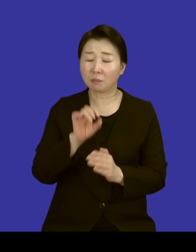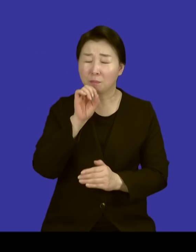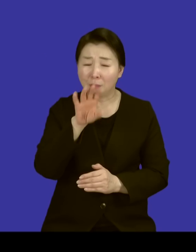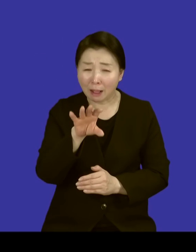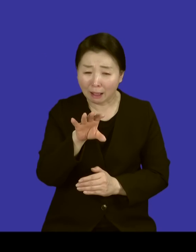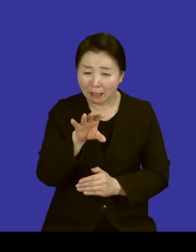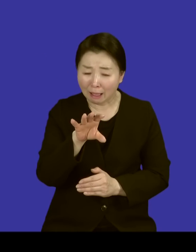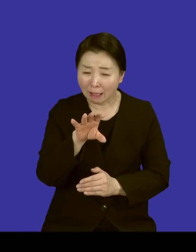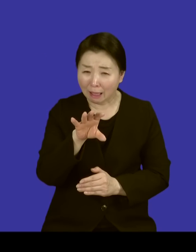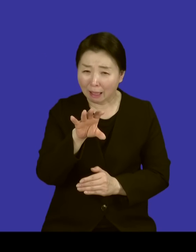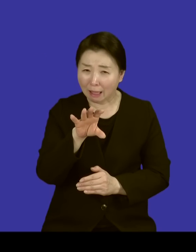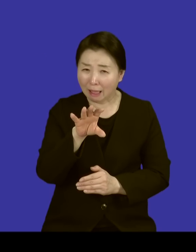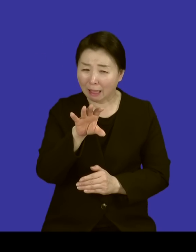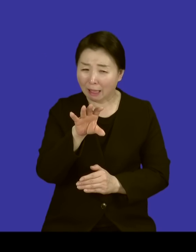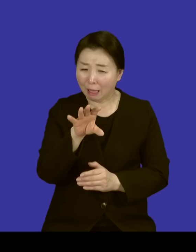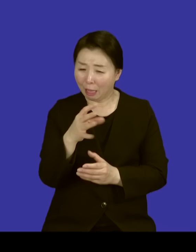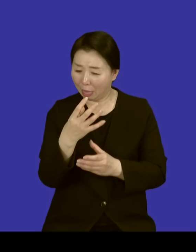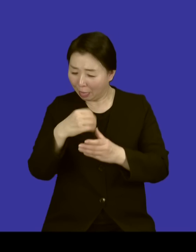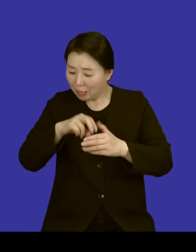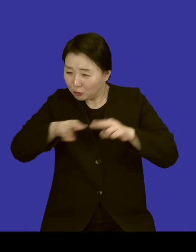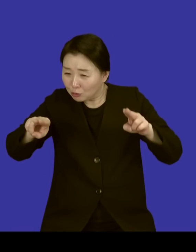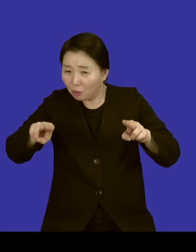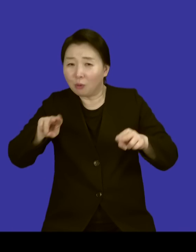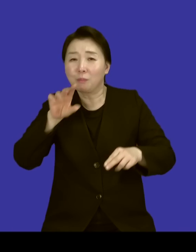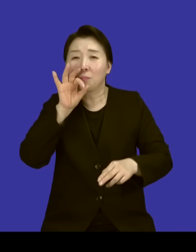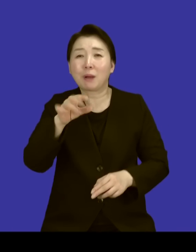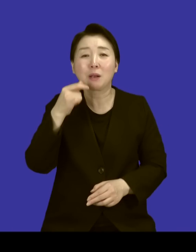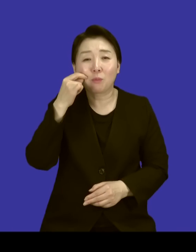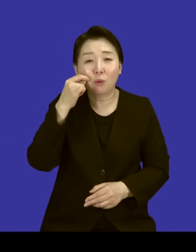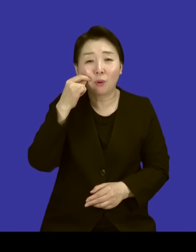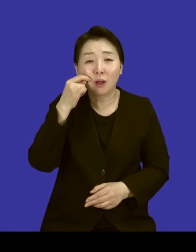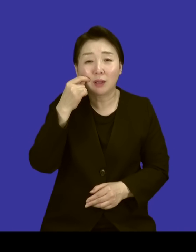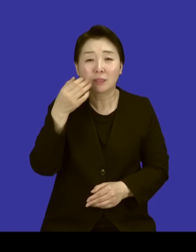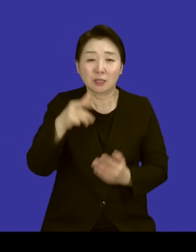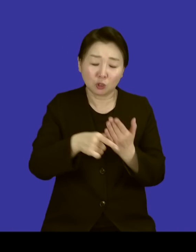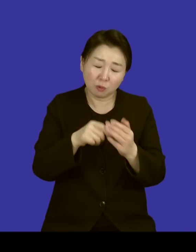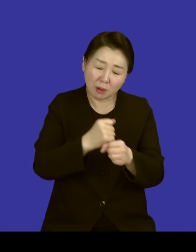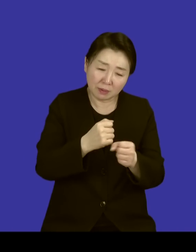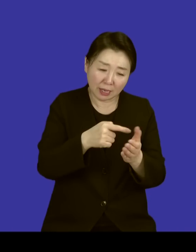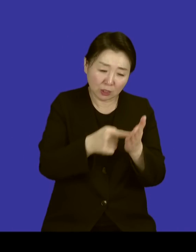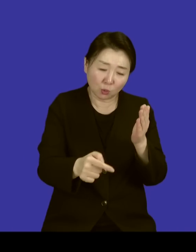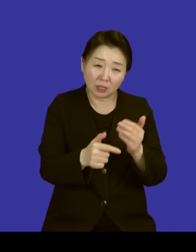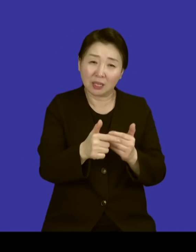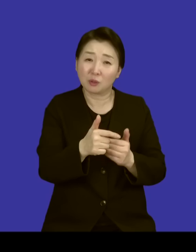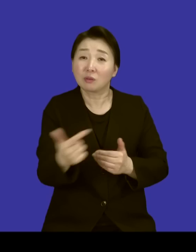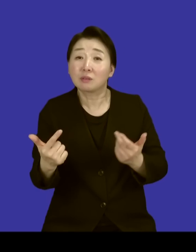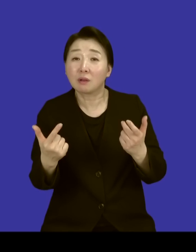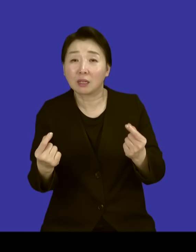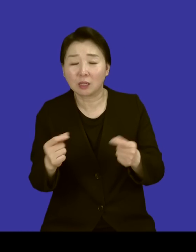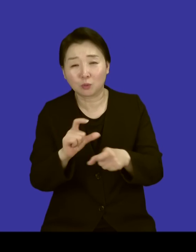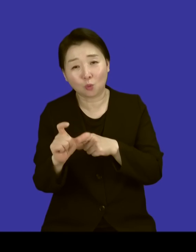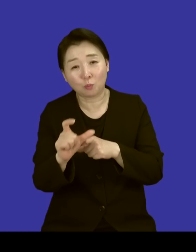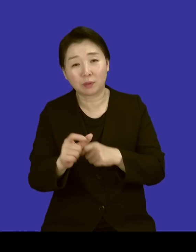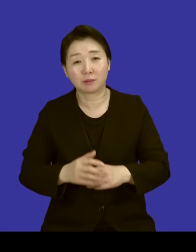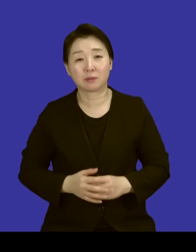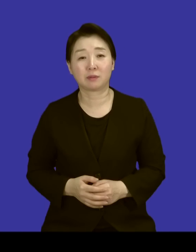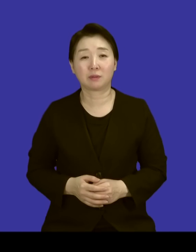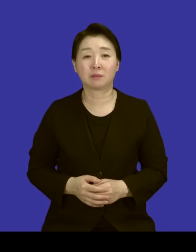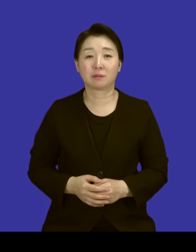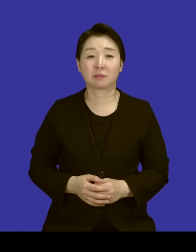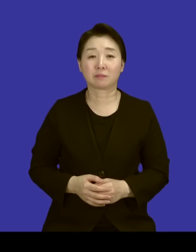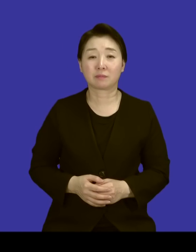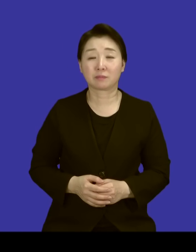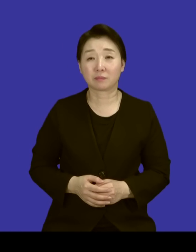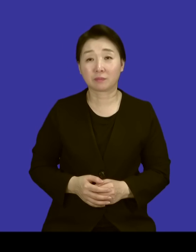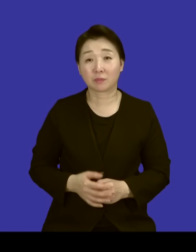없고 또 신행하자니 적자의 폭이 더 커질 것 같고 이렇게 고민하고 있죠. 고민하는데 저희 홀리 네이션스라는